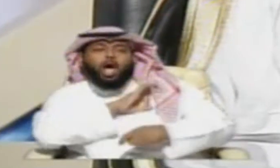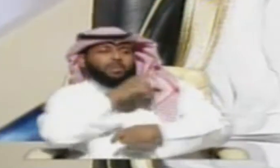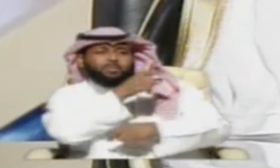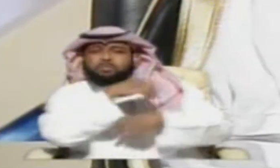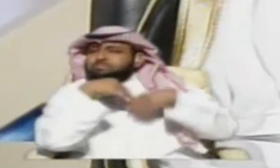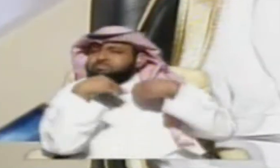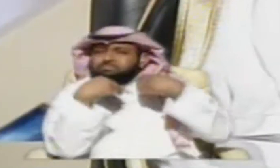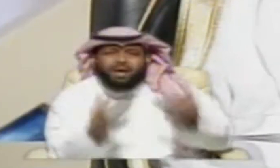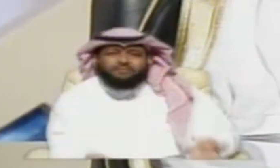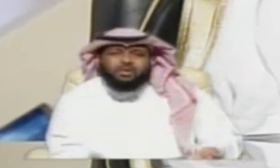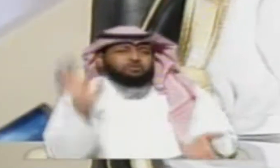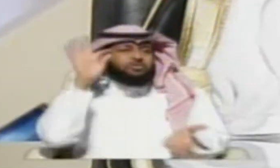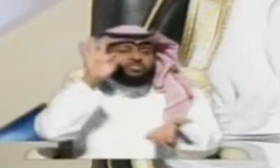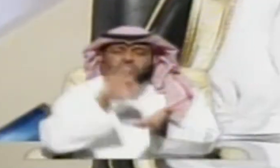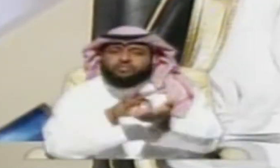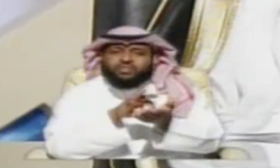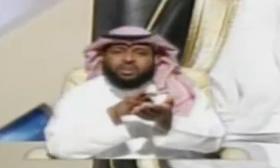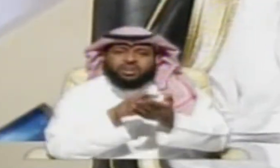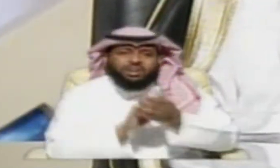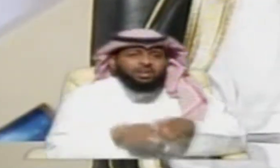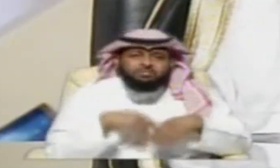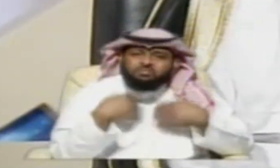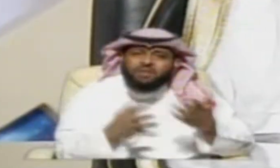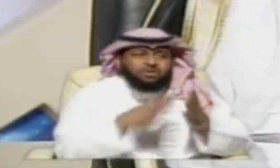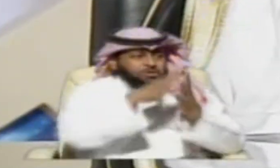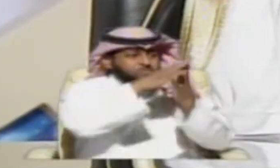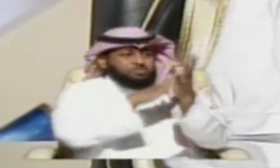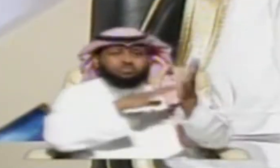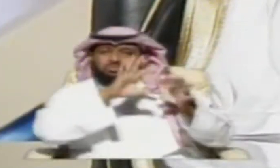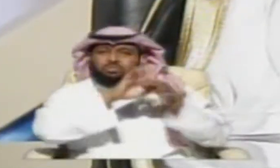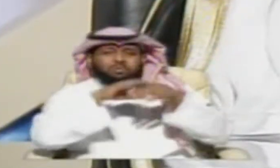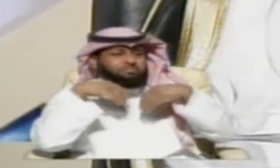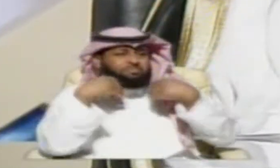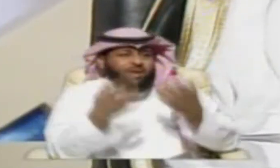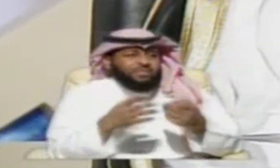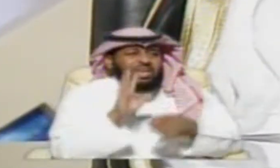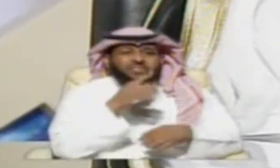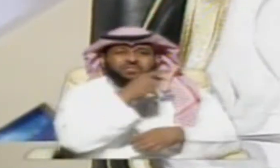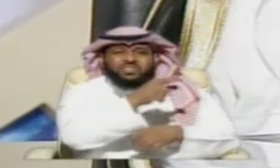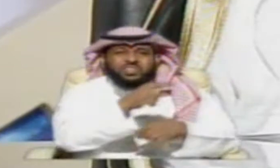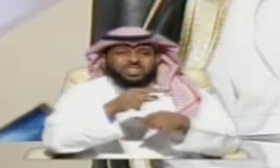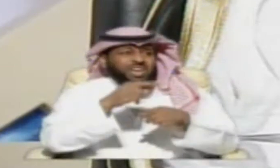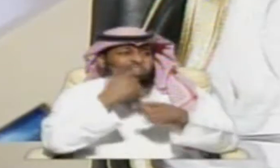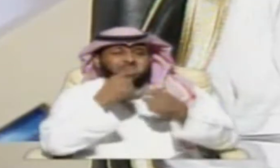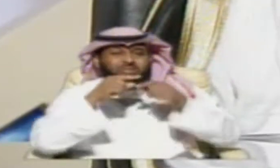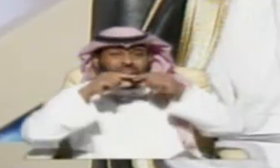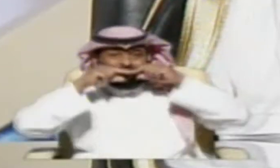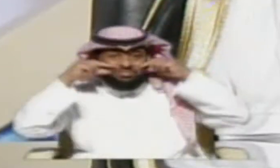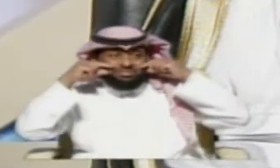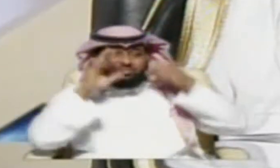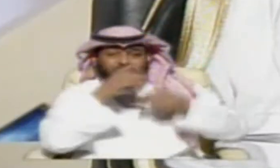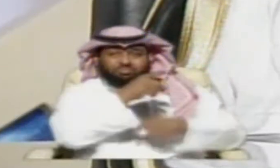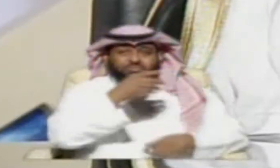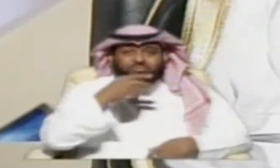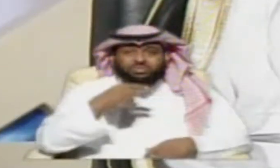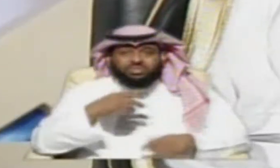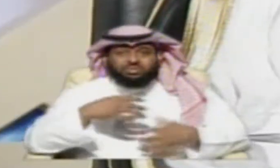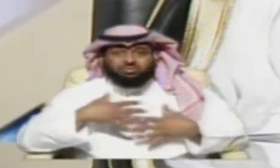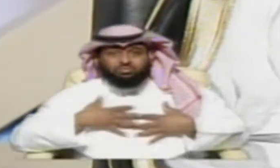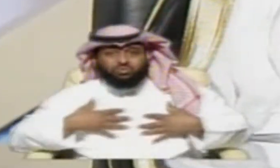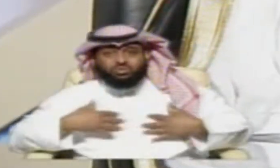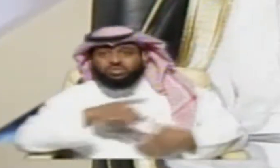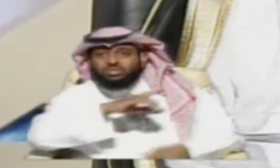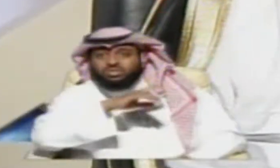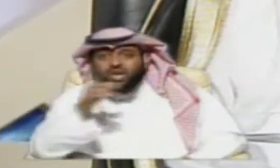تعرف عهودا ولا مواثيق، وقد كشر العدو عن أنيابه، فالطائرات تقصف من